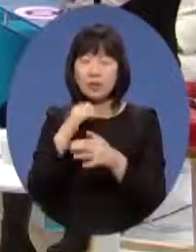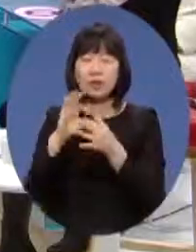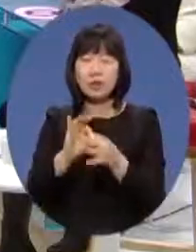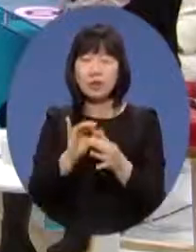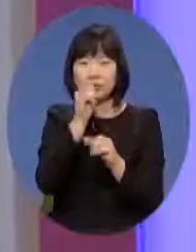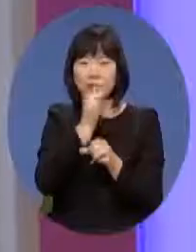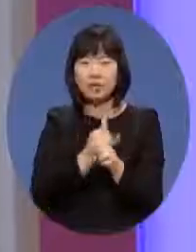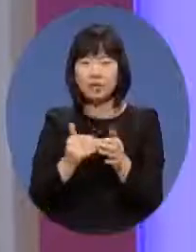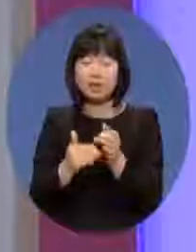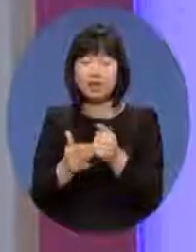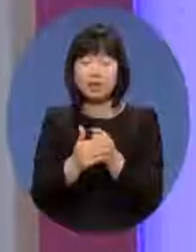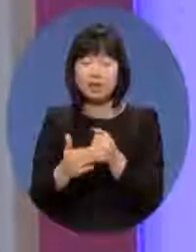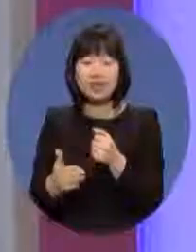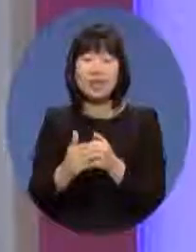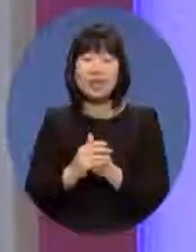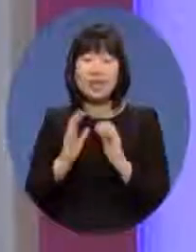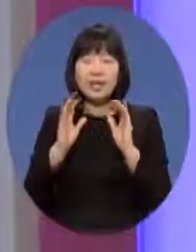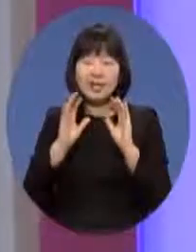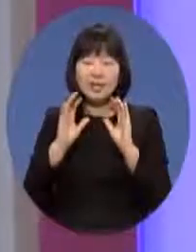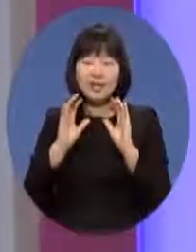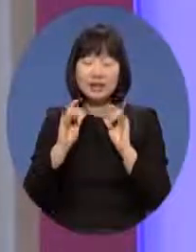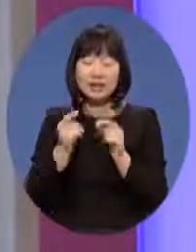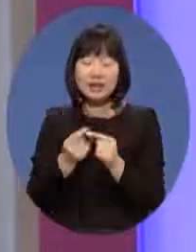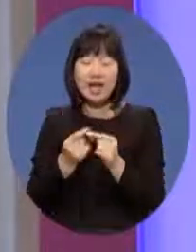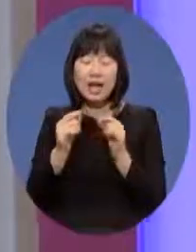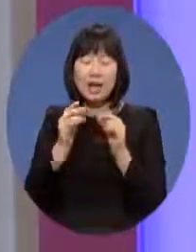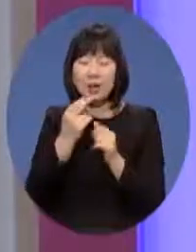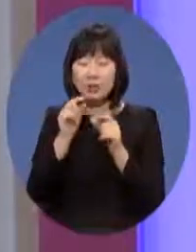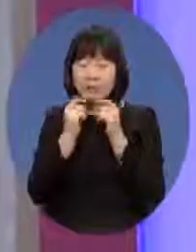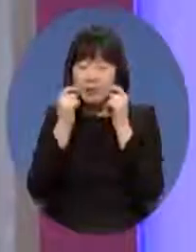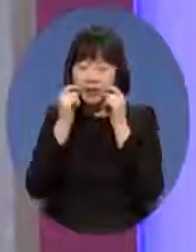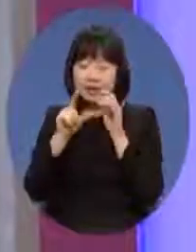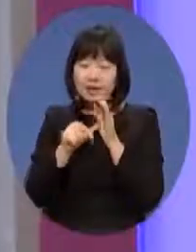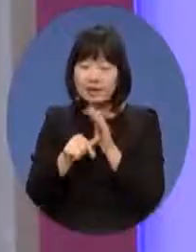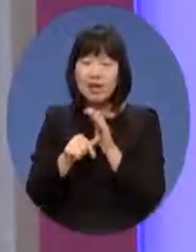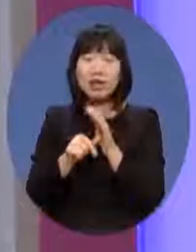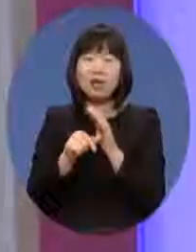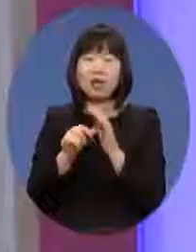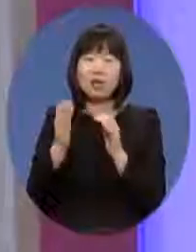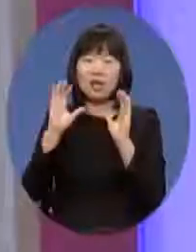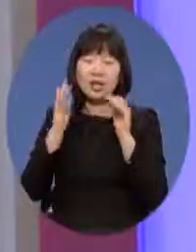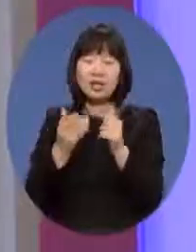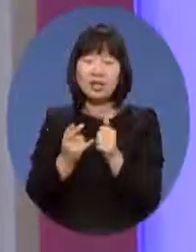이어가니까 작은 애 미소 지을 때 큰애한테 칭찬 한마디, 그거만 잘 기억하시면 훨씬 많이 좋아져요.